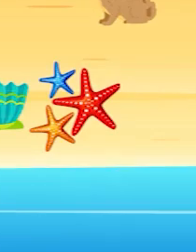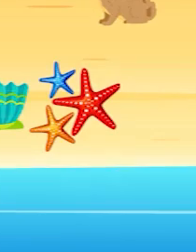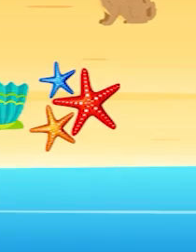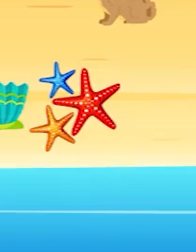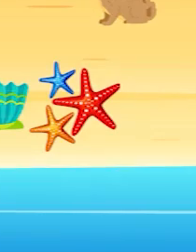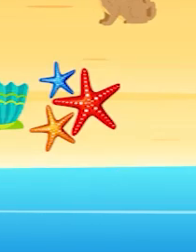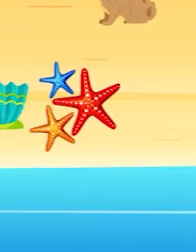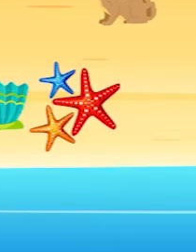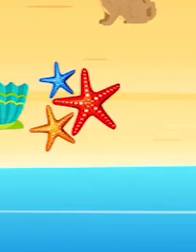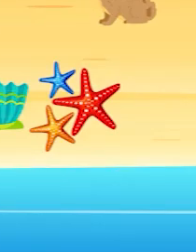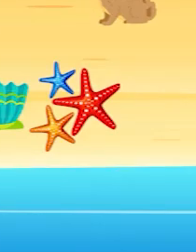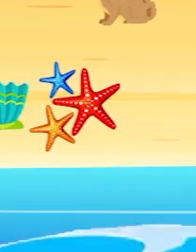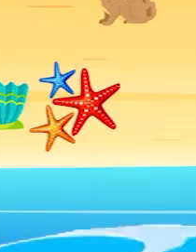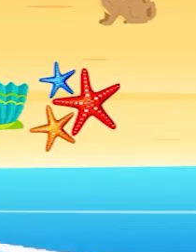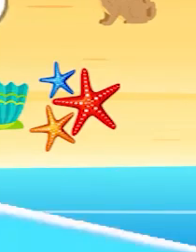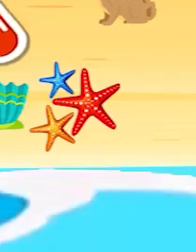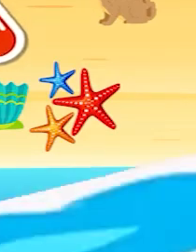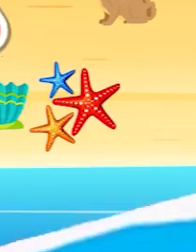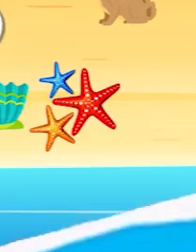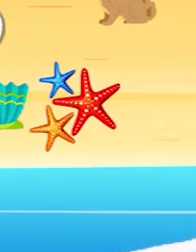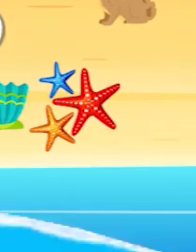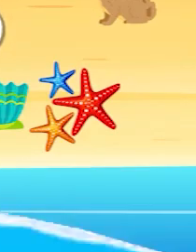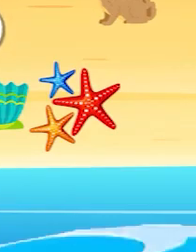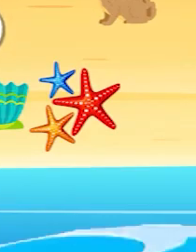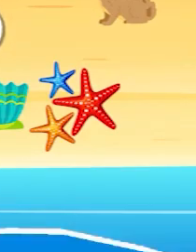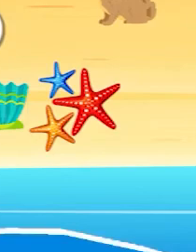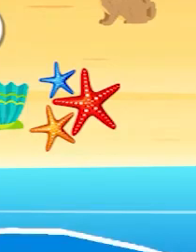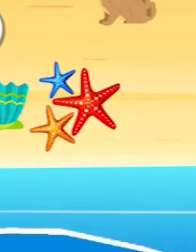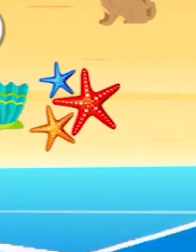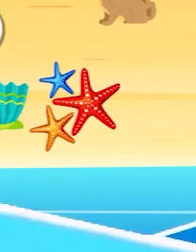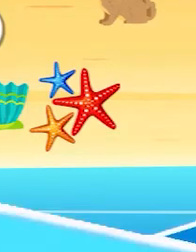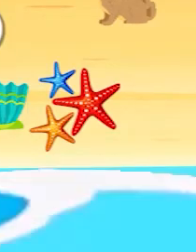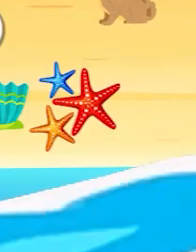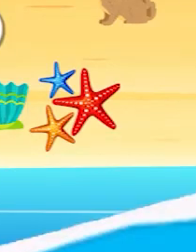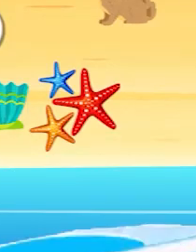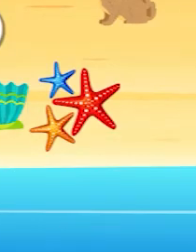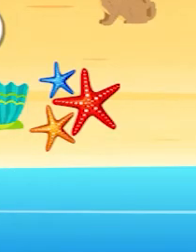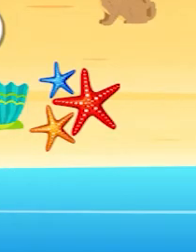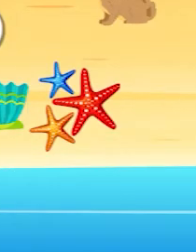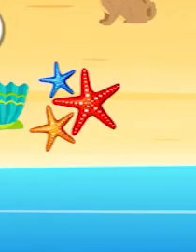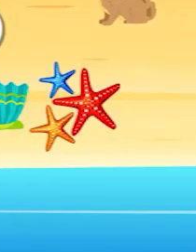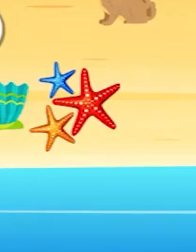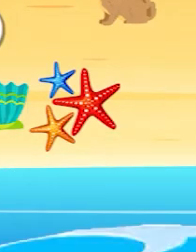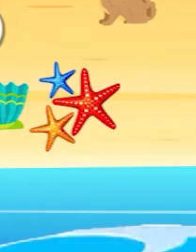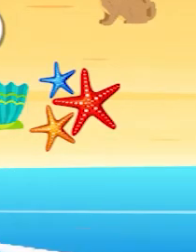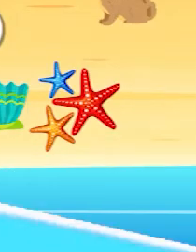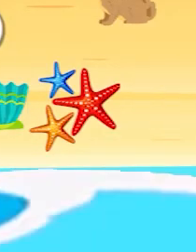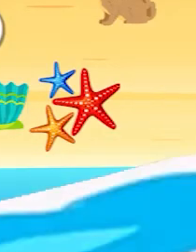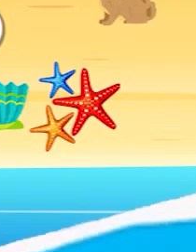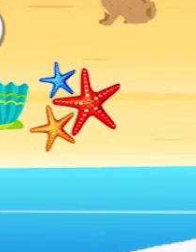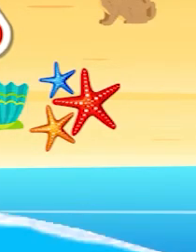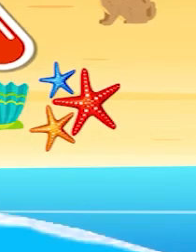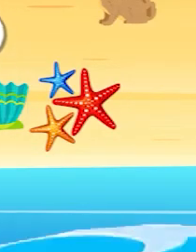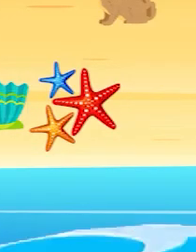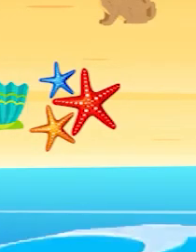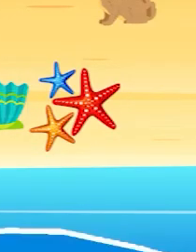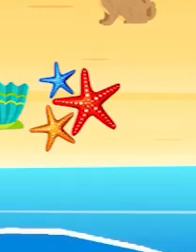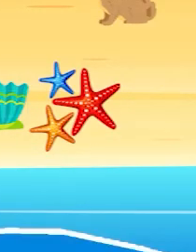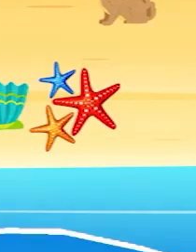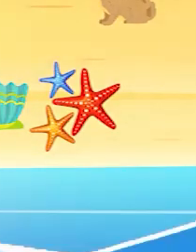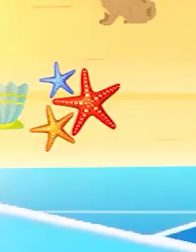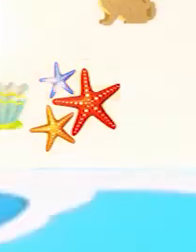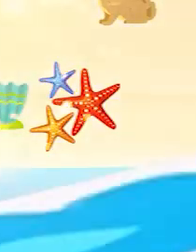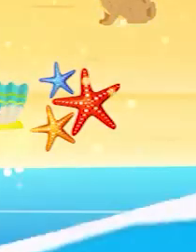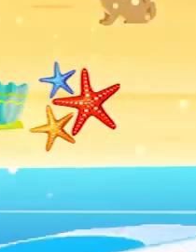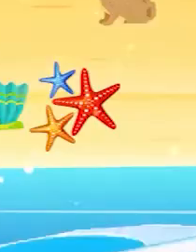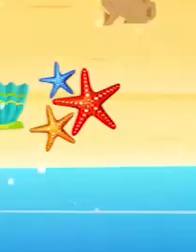pag-aralan. Kay Shen at kay siya ay may matututunan.